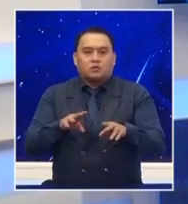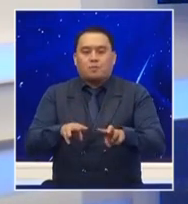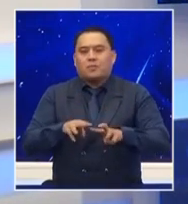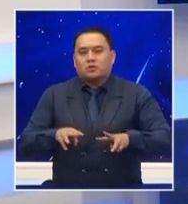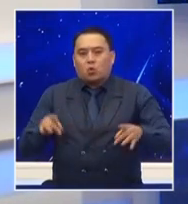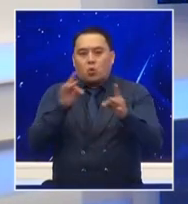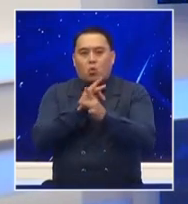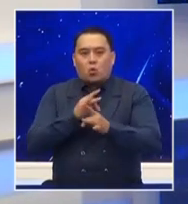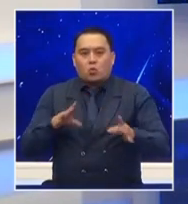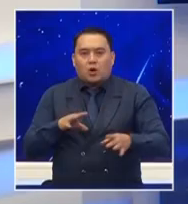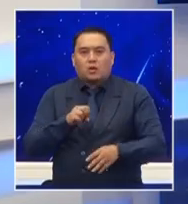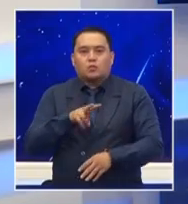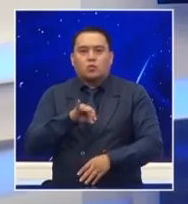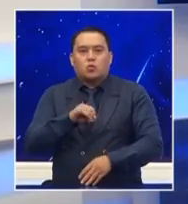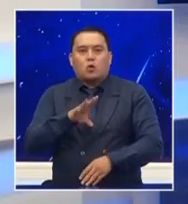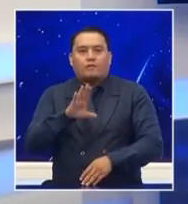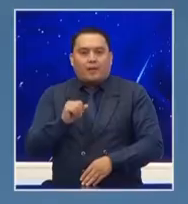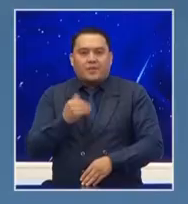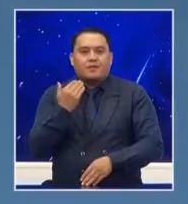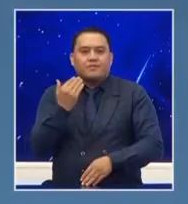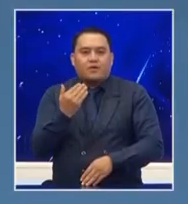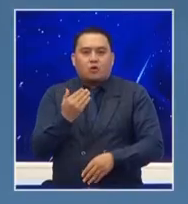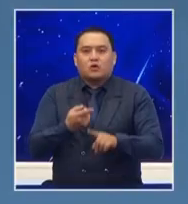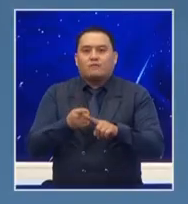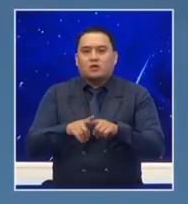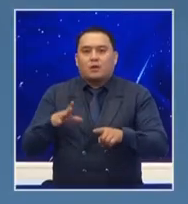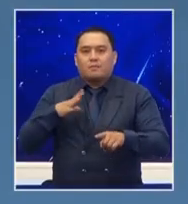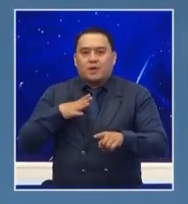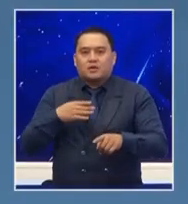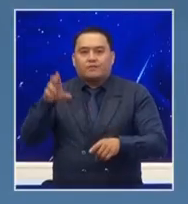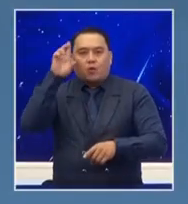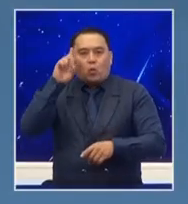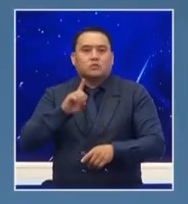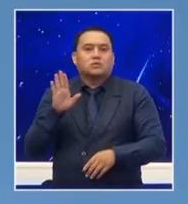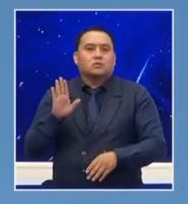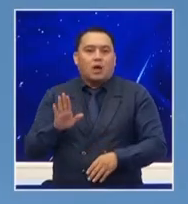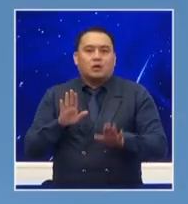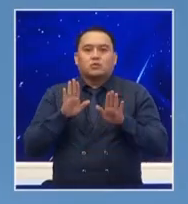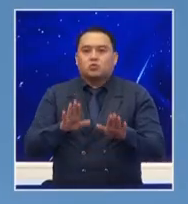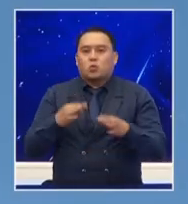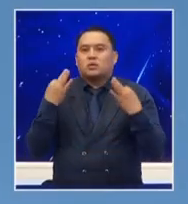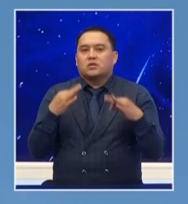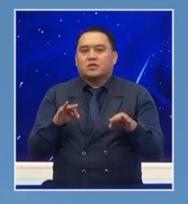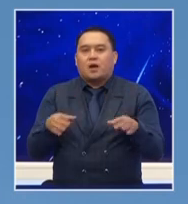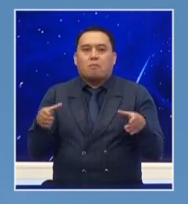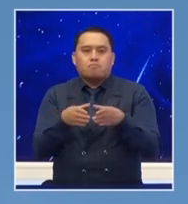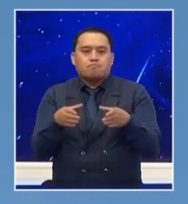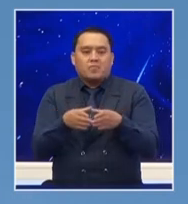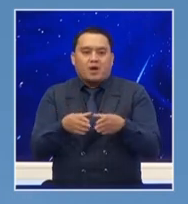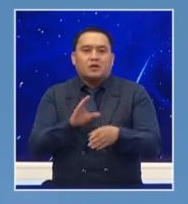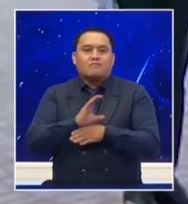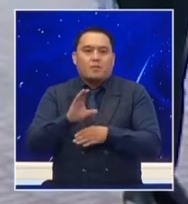министр культуры и спорта Актоты Раймкулова. По ее словам, производить госсимволику смогут только лицензированные